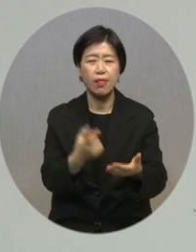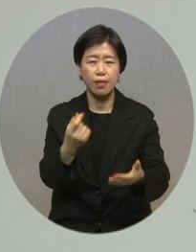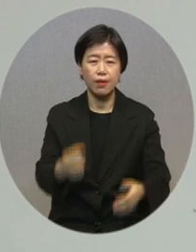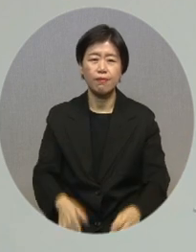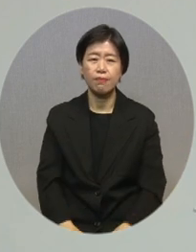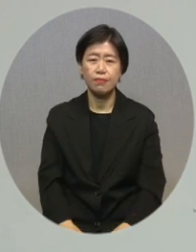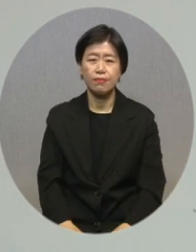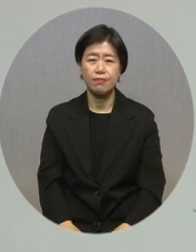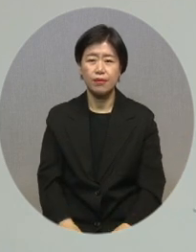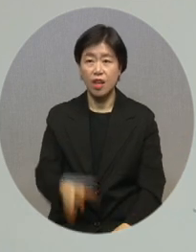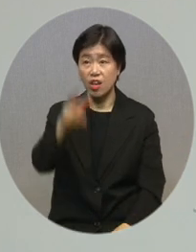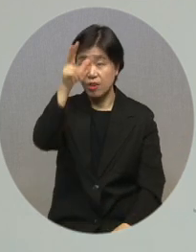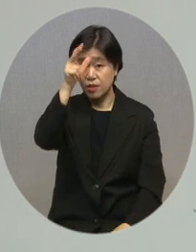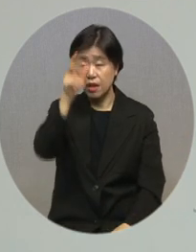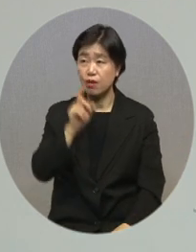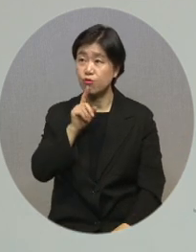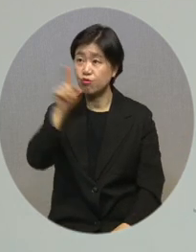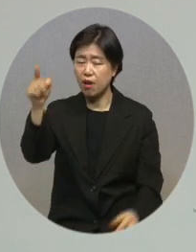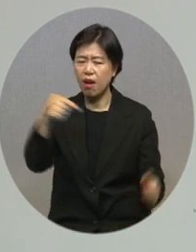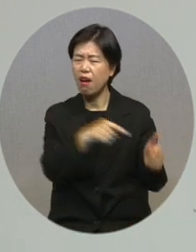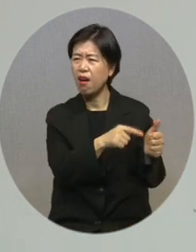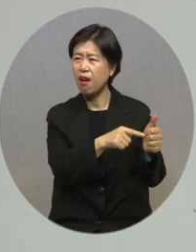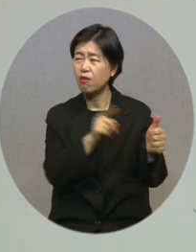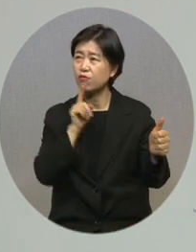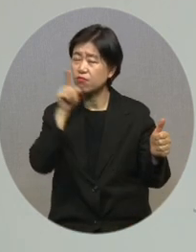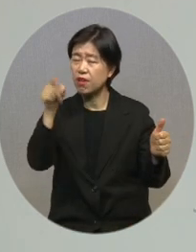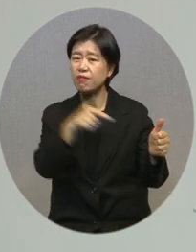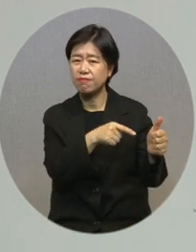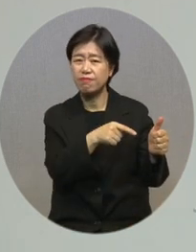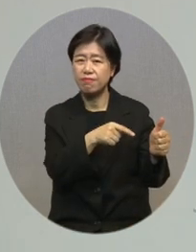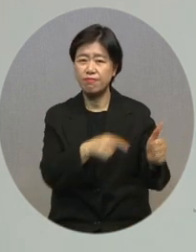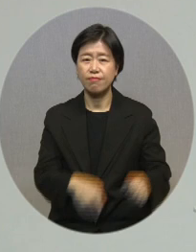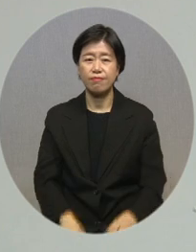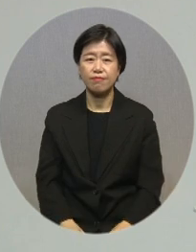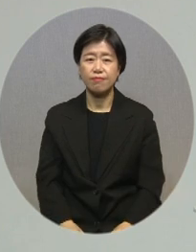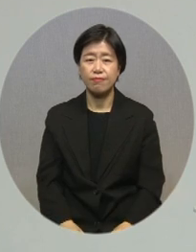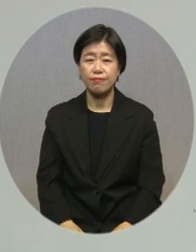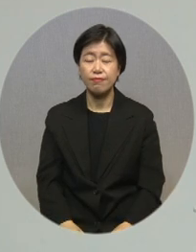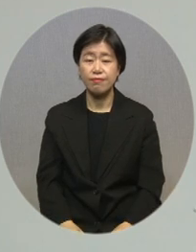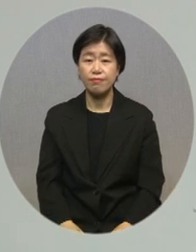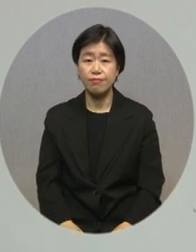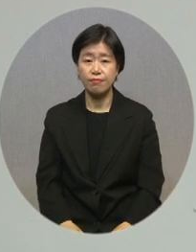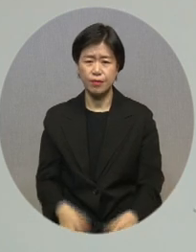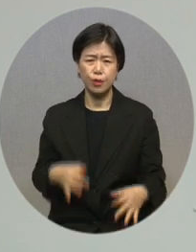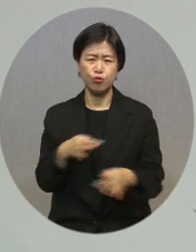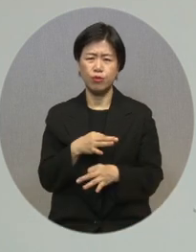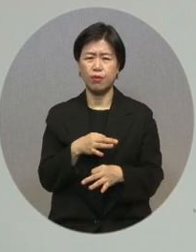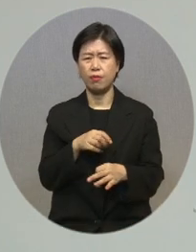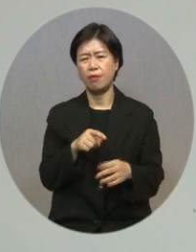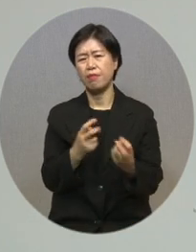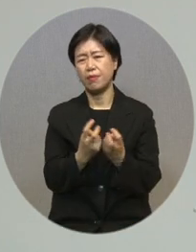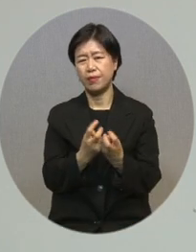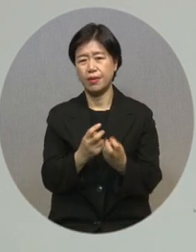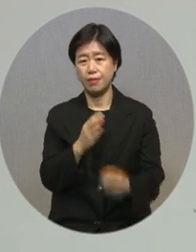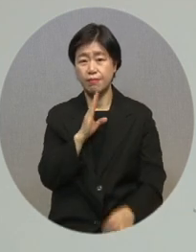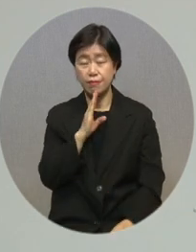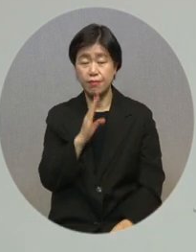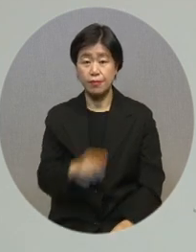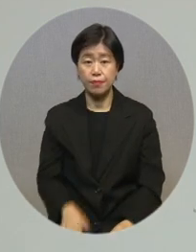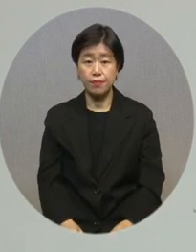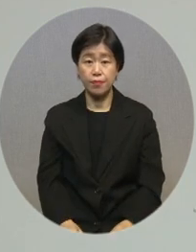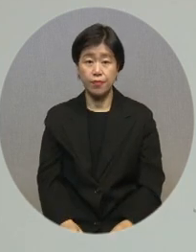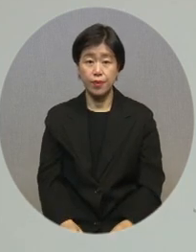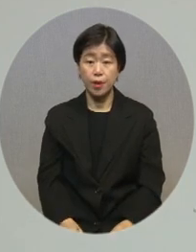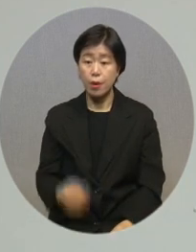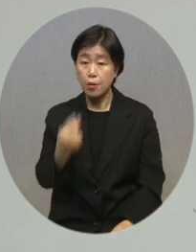그 경찰에 수사 의뢰를 그 했습니다. 그래서 이렇게 부정 수급을 그 그러니까 산재 그 보험 제도라고 하는 것이 근로자들이